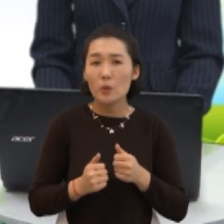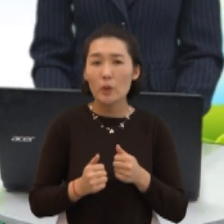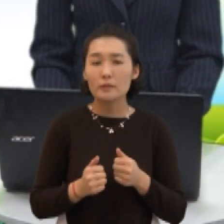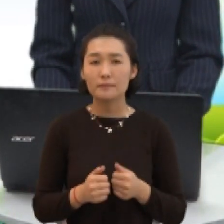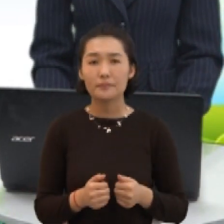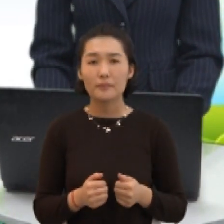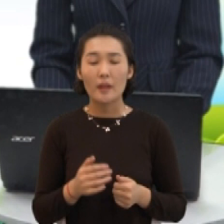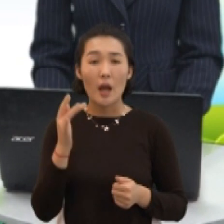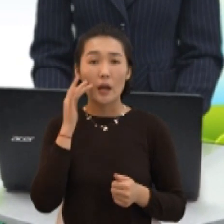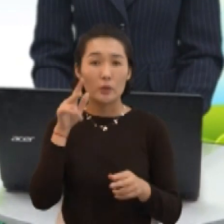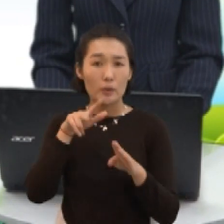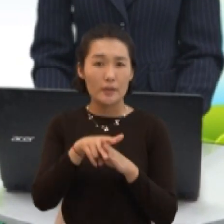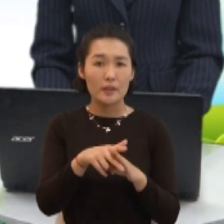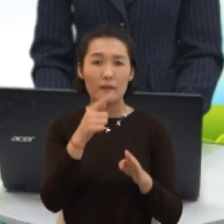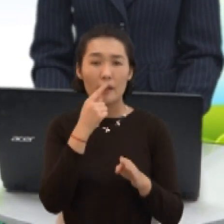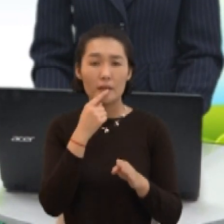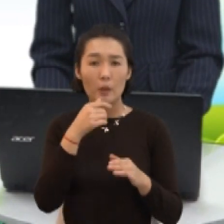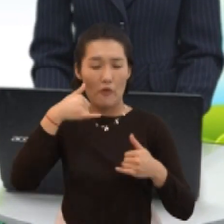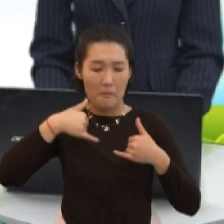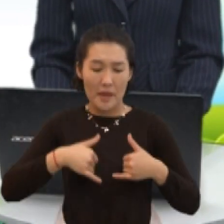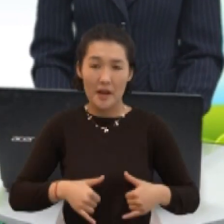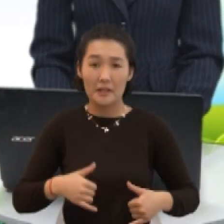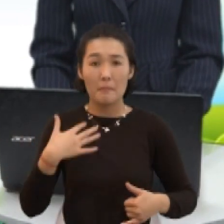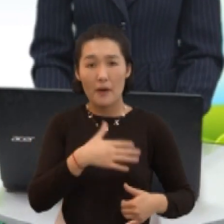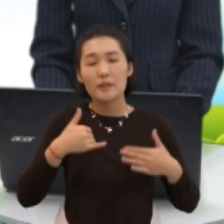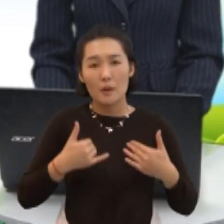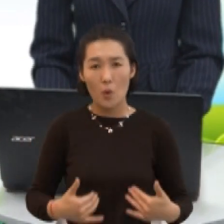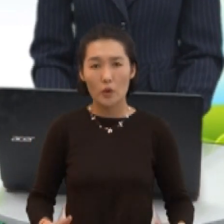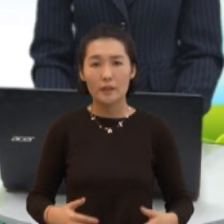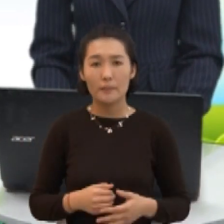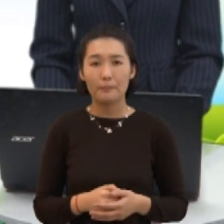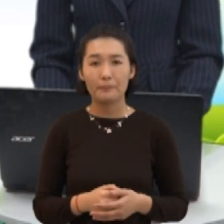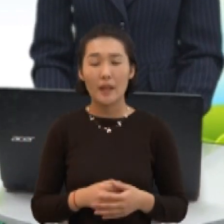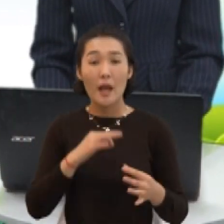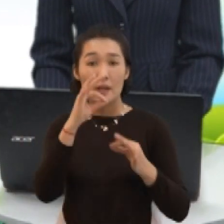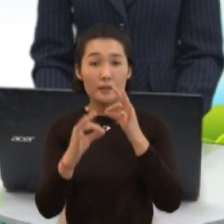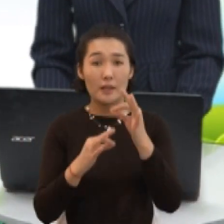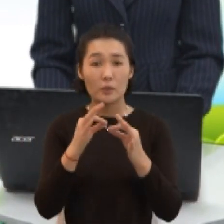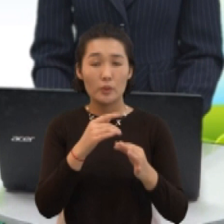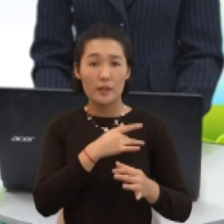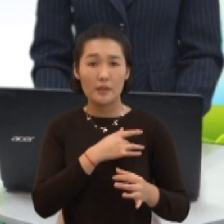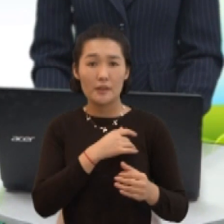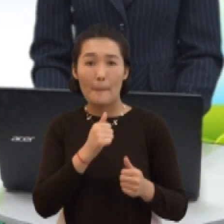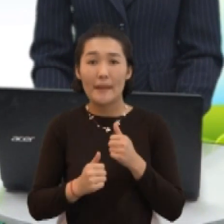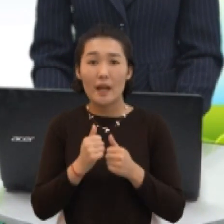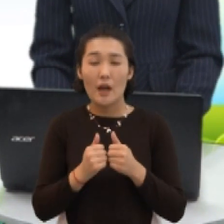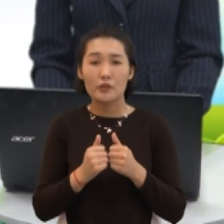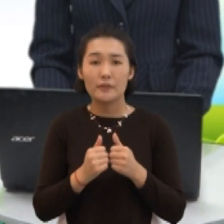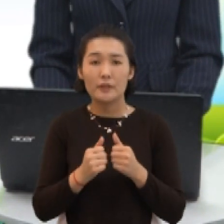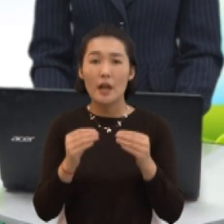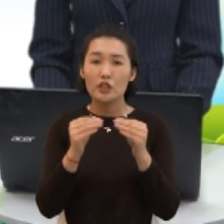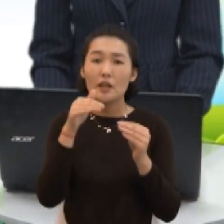и заставляет ее бегать по всем органам. За сутки сердце перекачивает около 10 тысяч